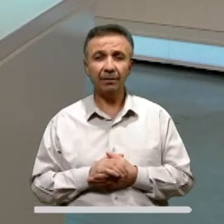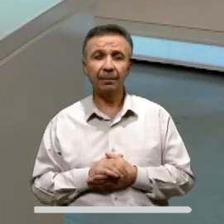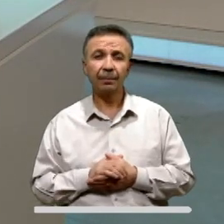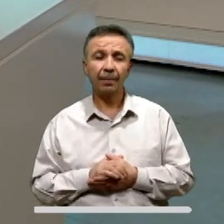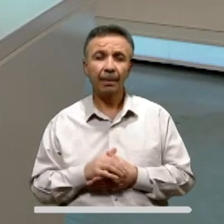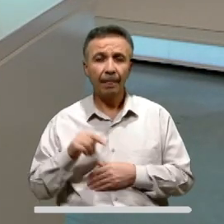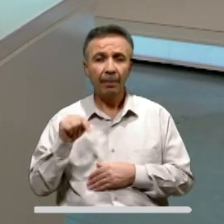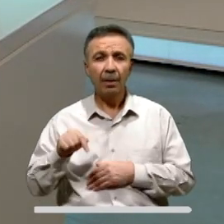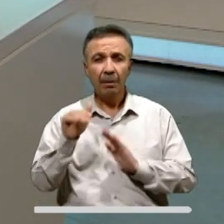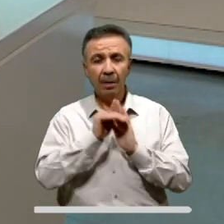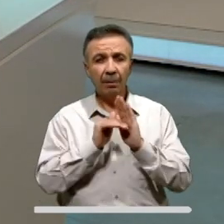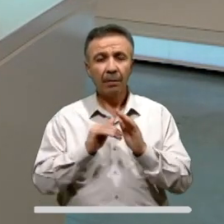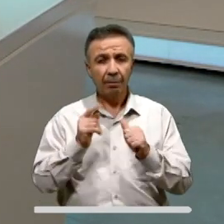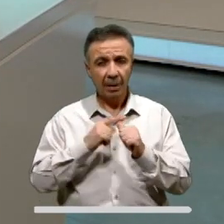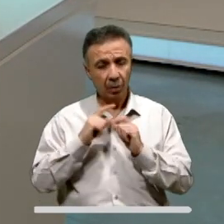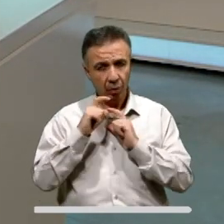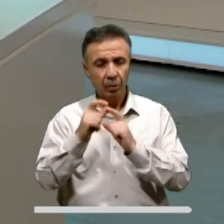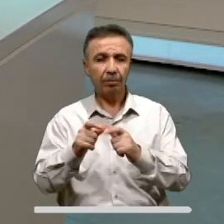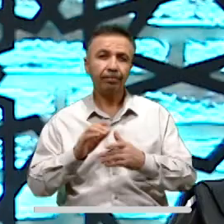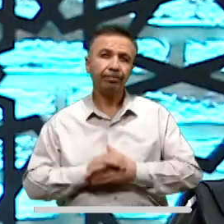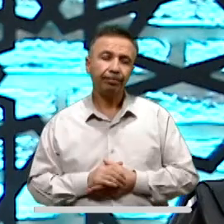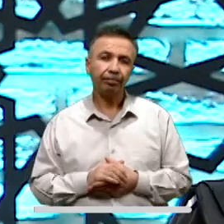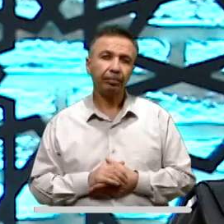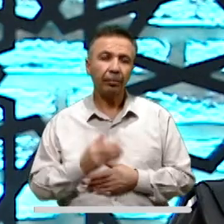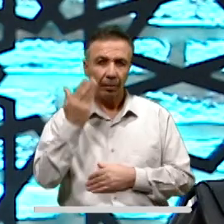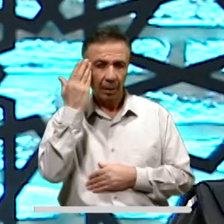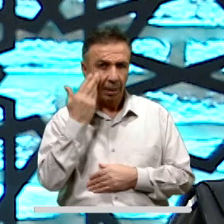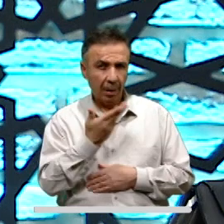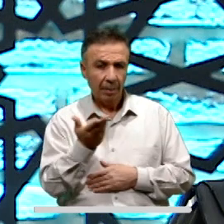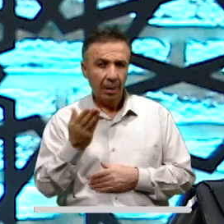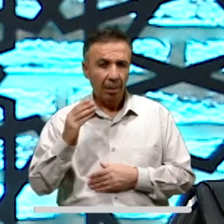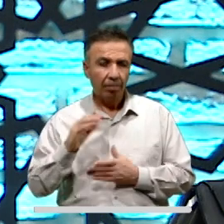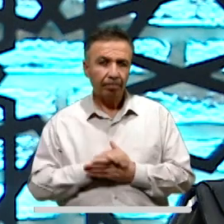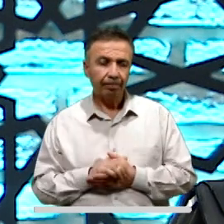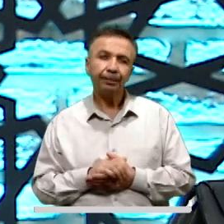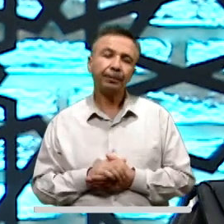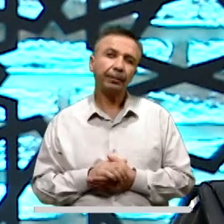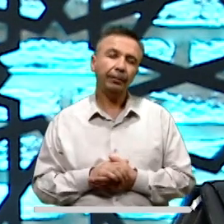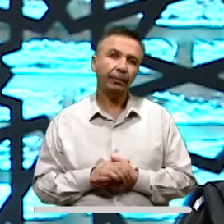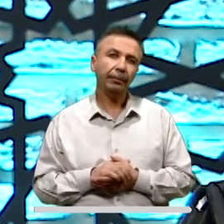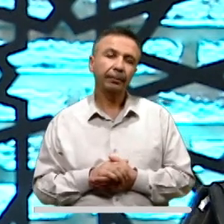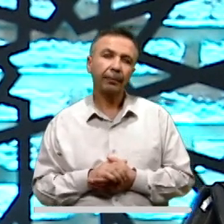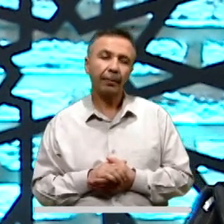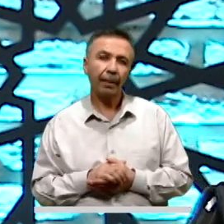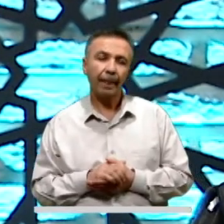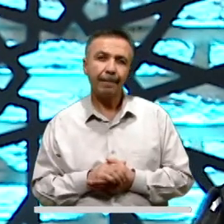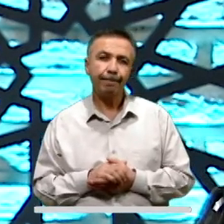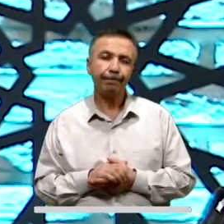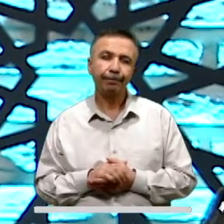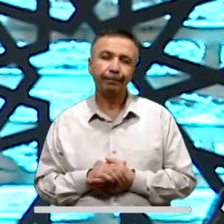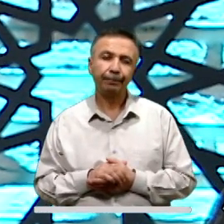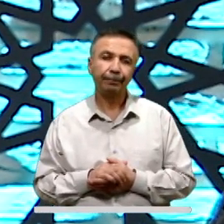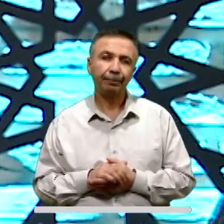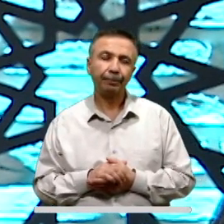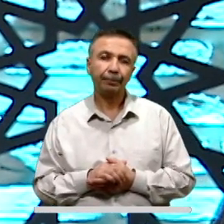bugün programın ilk sorusunu ben sorayım istiyorum. İzleyicilerimiz de muhtemelen benimle aşağı yukarı aynı fikirleri paylaşacaktır.